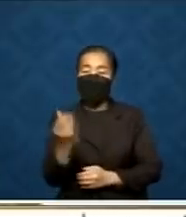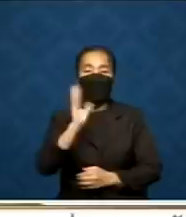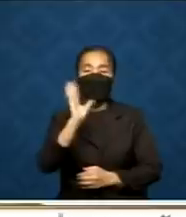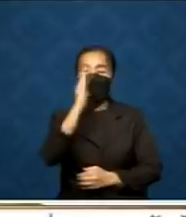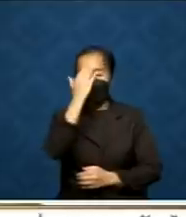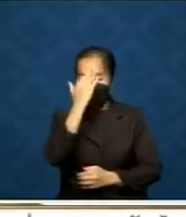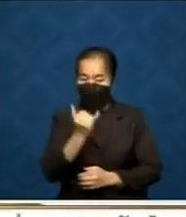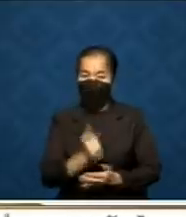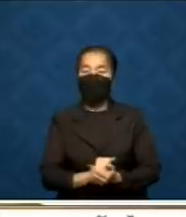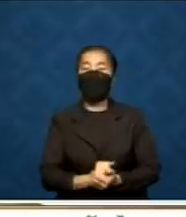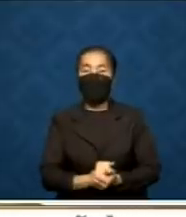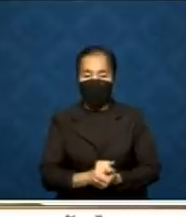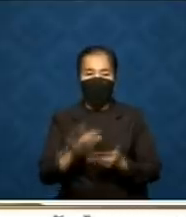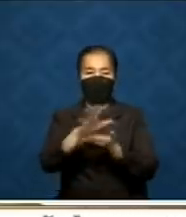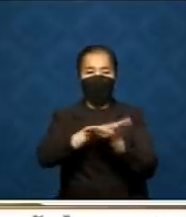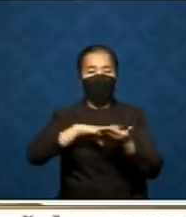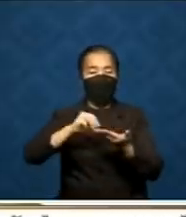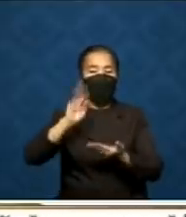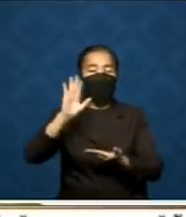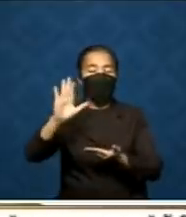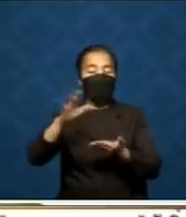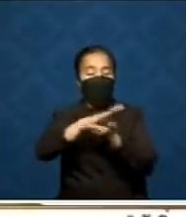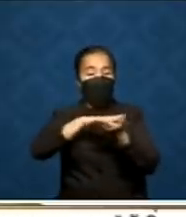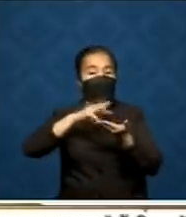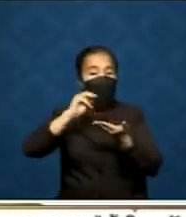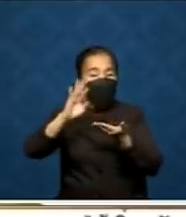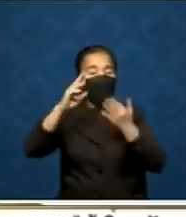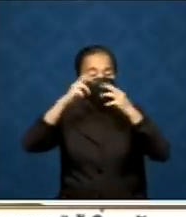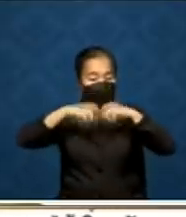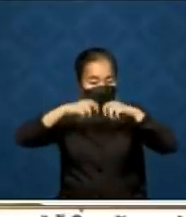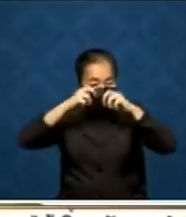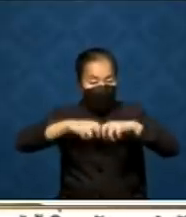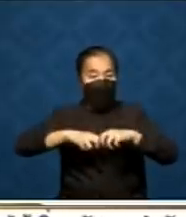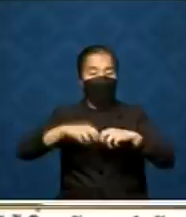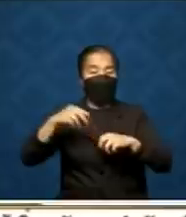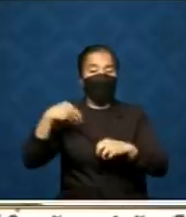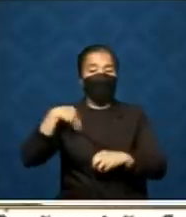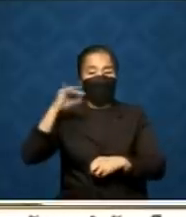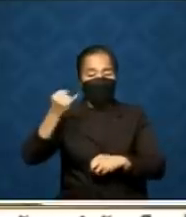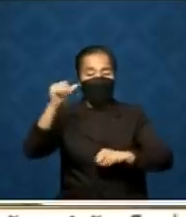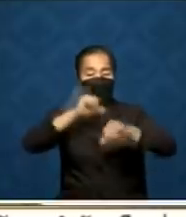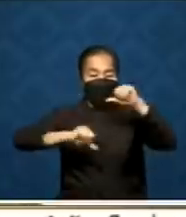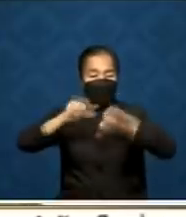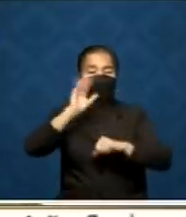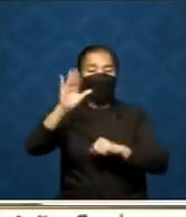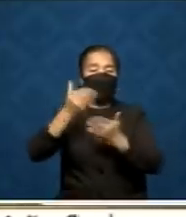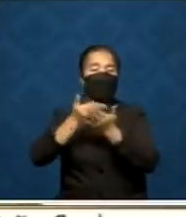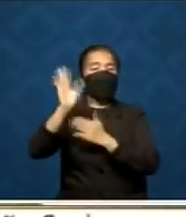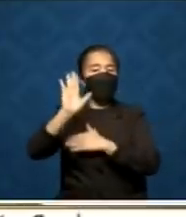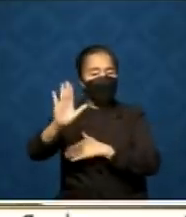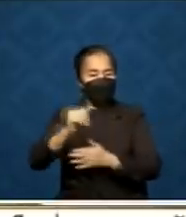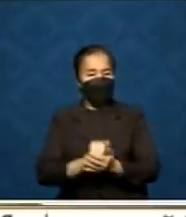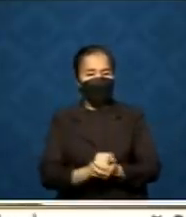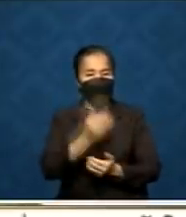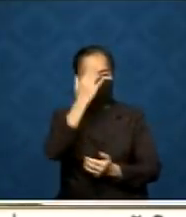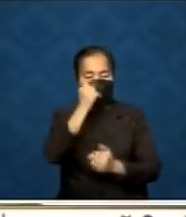จริงฟาร์มก็ราดวิไลไปซื้อกันเป็นเรื่องของอีกหน่วยงานหนึ่งก็เพราะจีนเขาไม่ได้ผลิตเฉพาะชื่อ